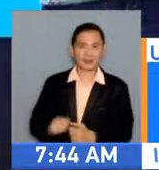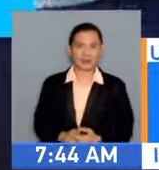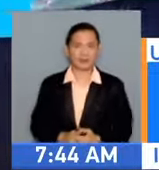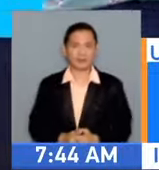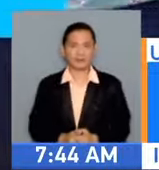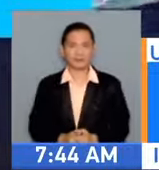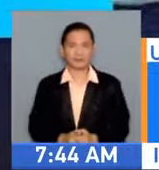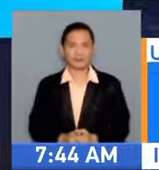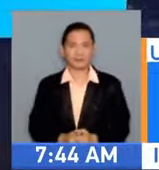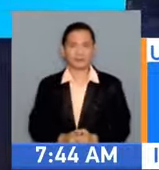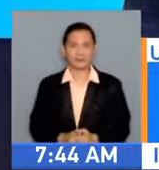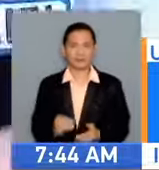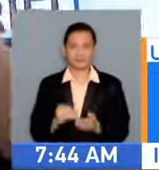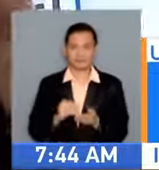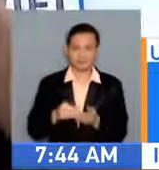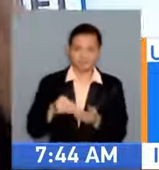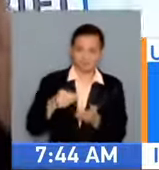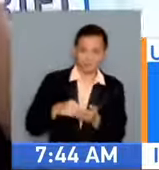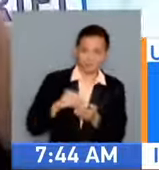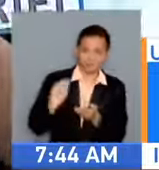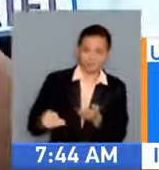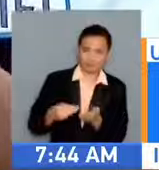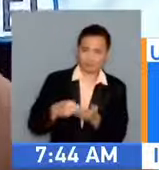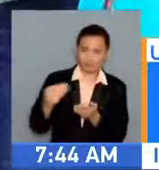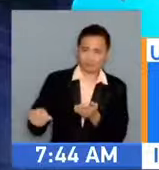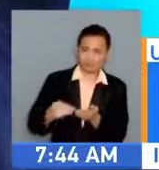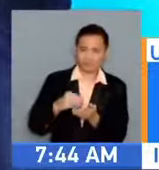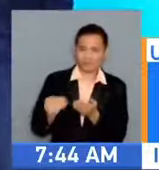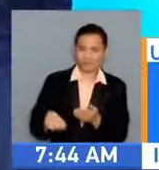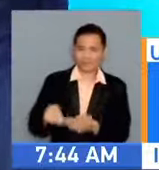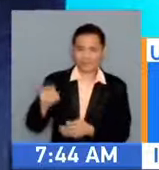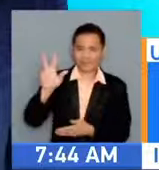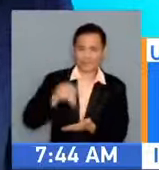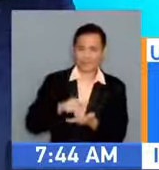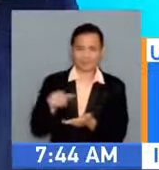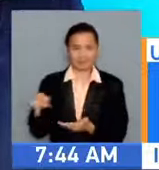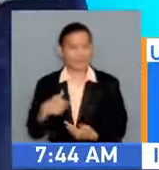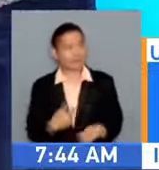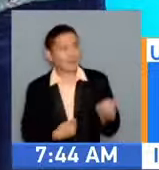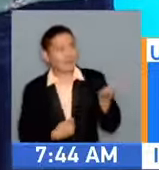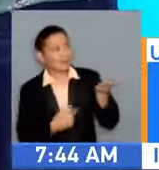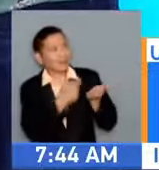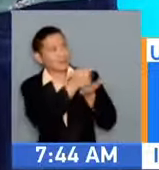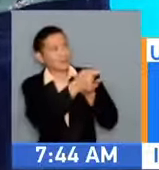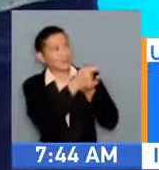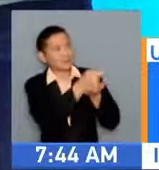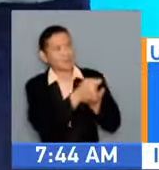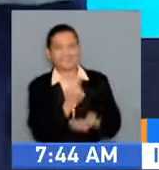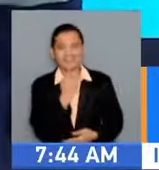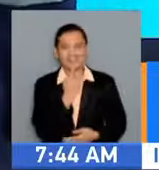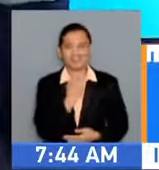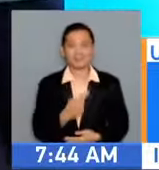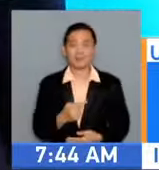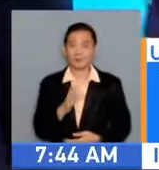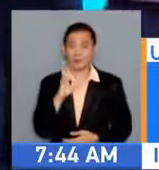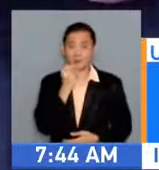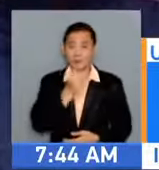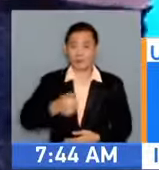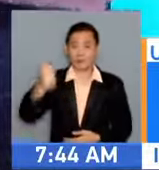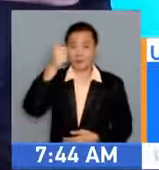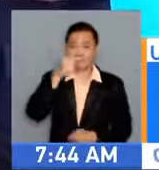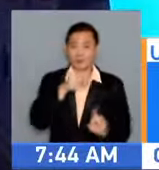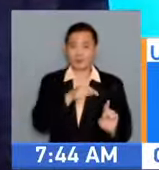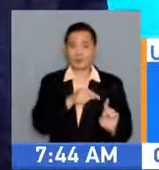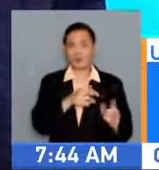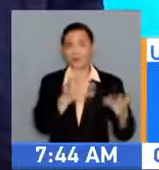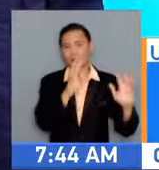Uy, mga kaibigan mo, mukhang narinig ko na. Papalibre. Mas mga friendship na to. And of course, ang ating winner yes. ay si Adriel, sir.